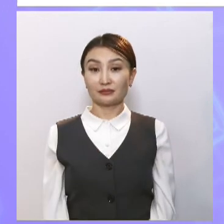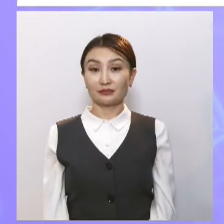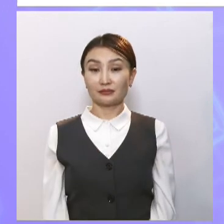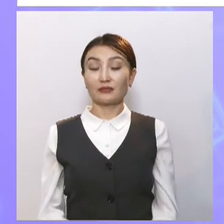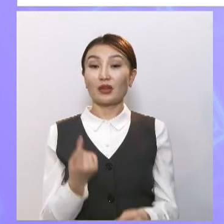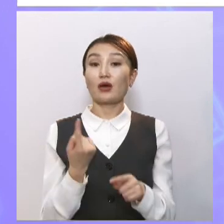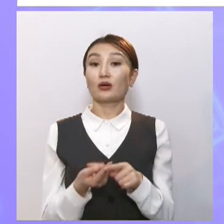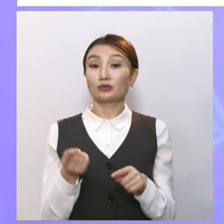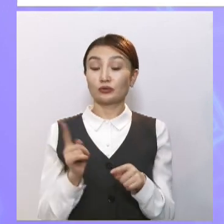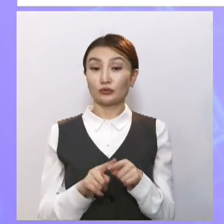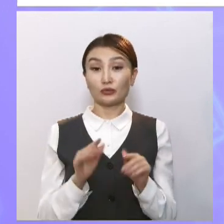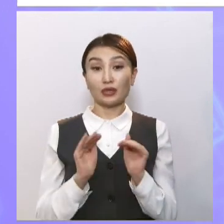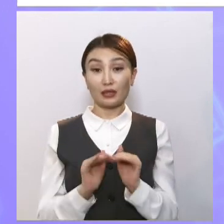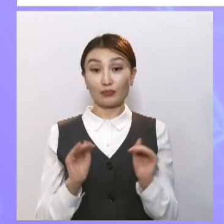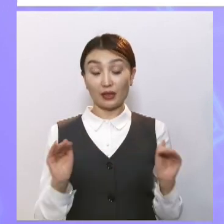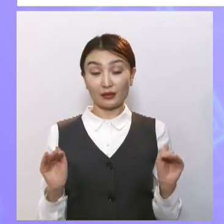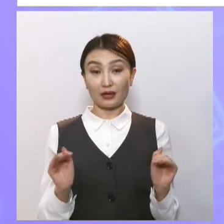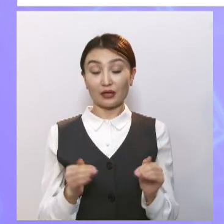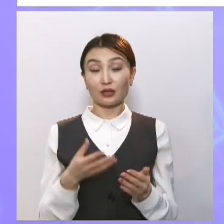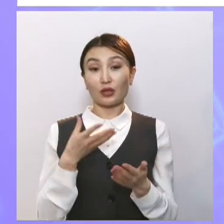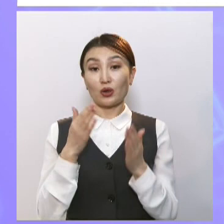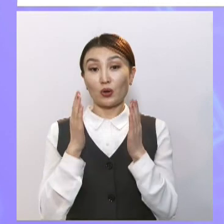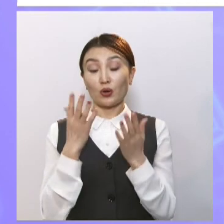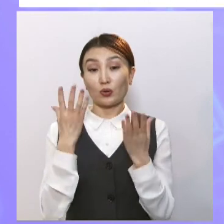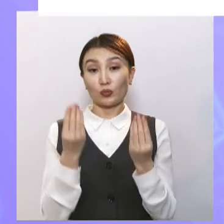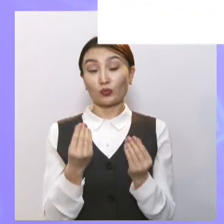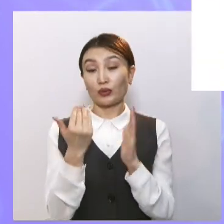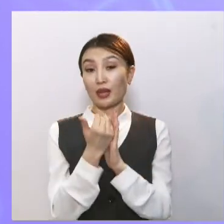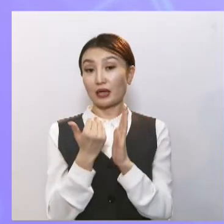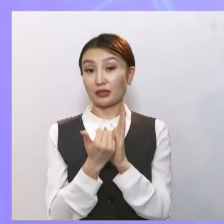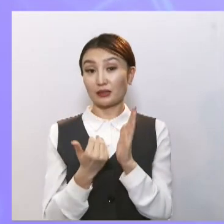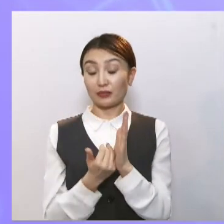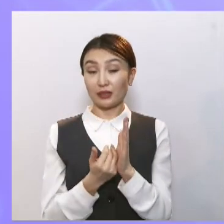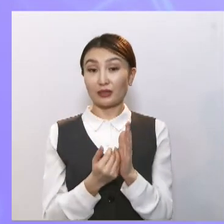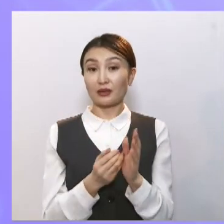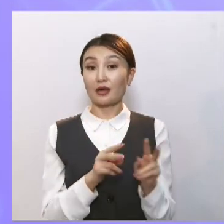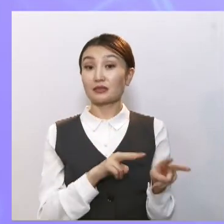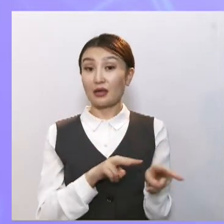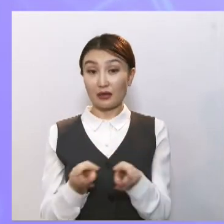албайсың. Ошондуктан балдар, күн тәртібін сақтағыла.